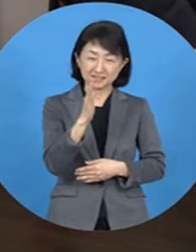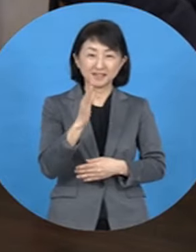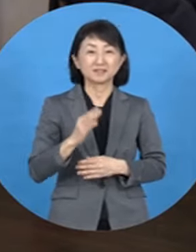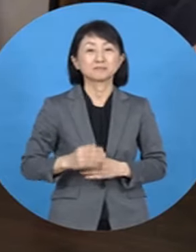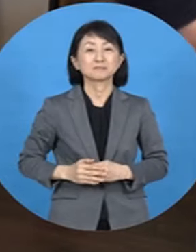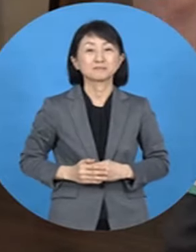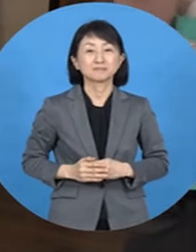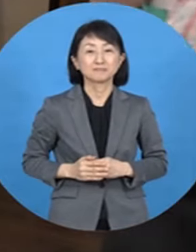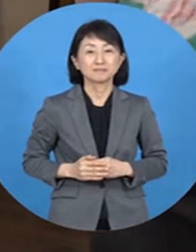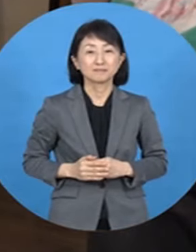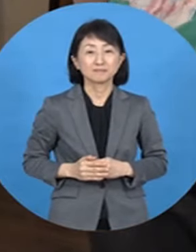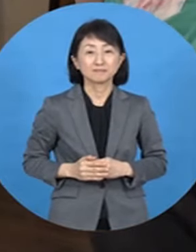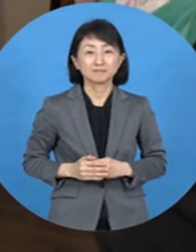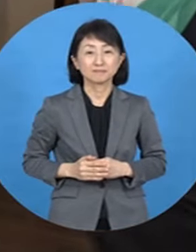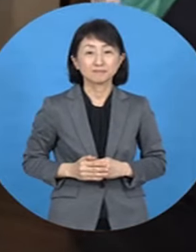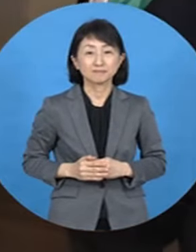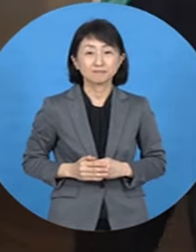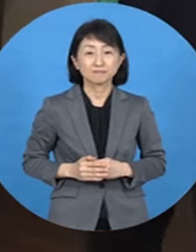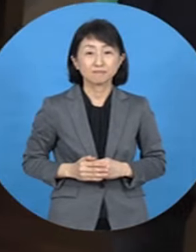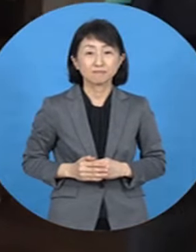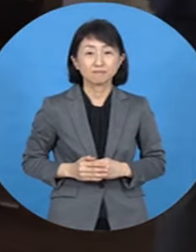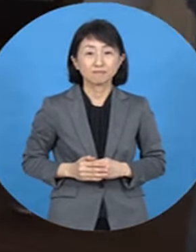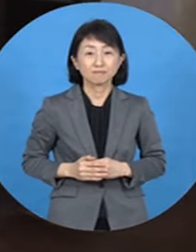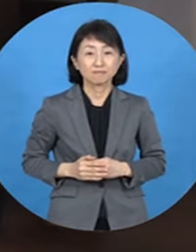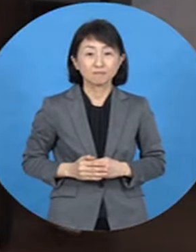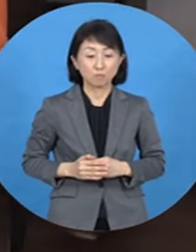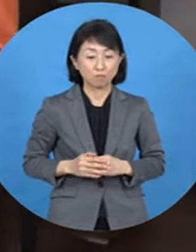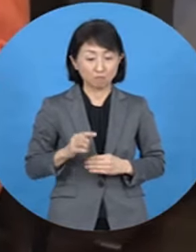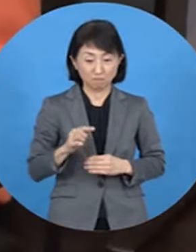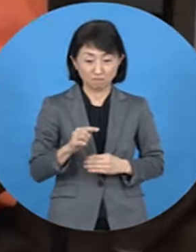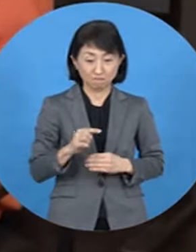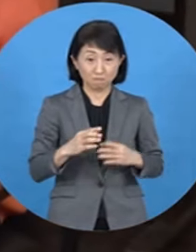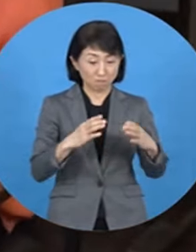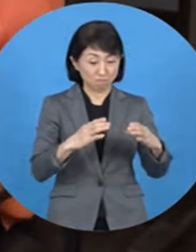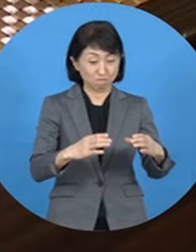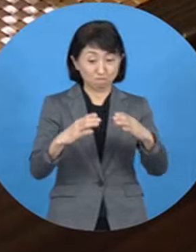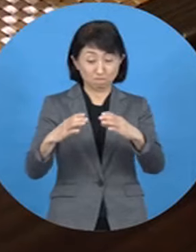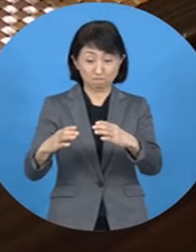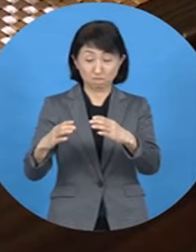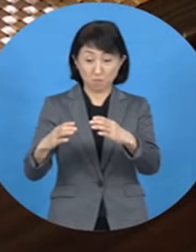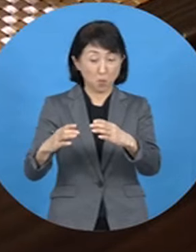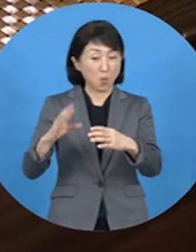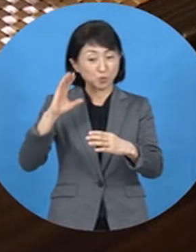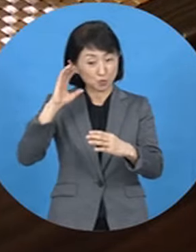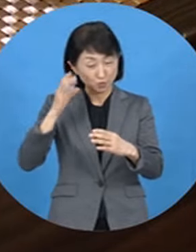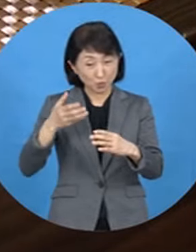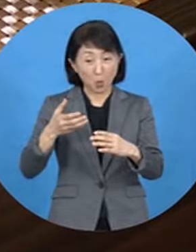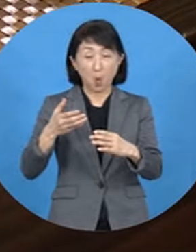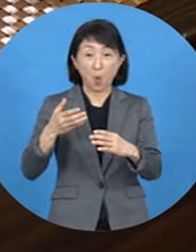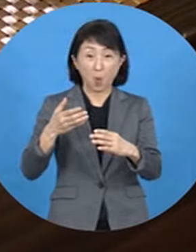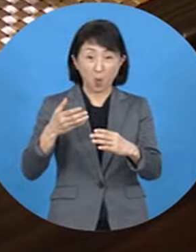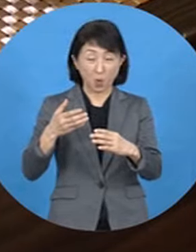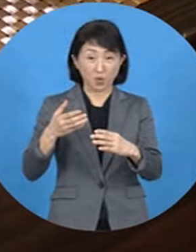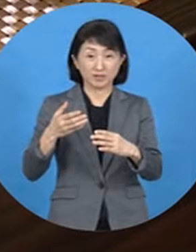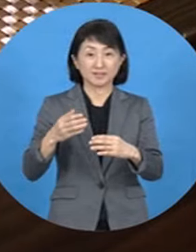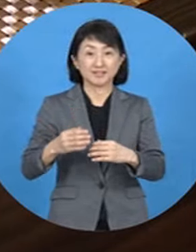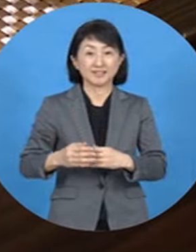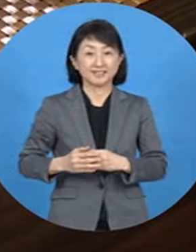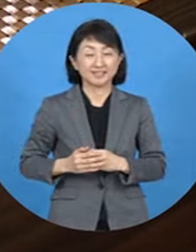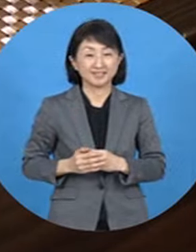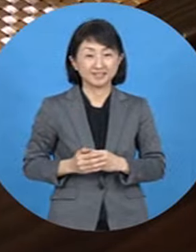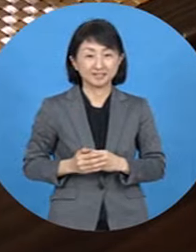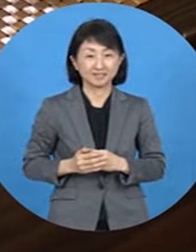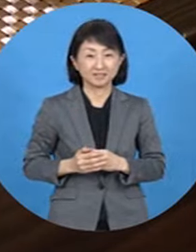。 ありがとうございます。すごく豪華ですね、 はい、ボリュームがあります。 あります